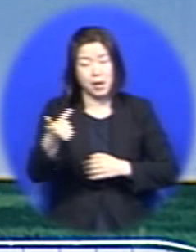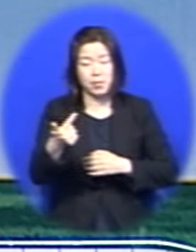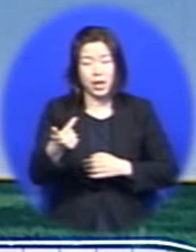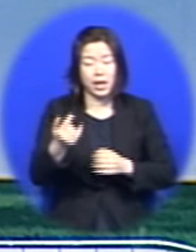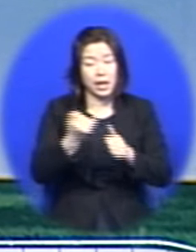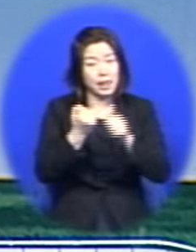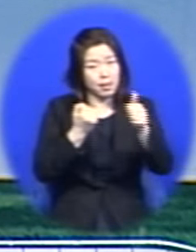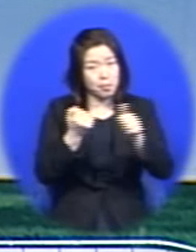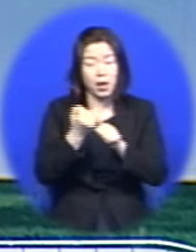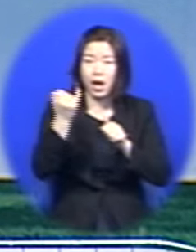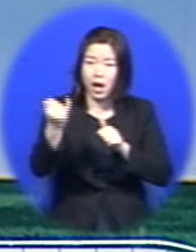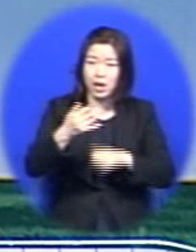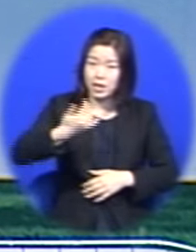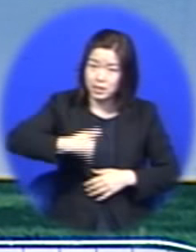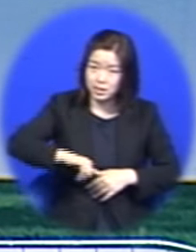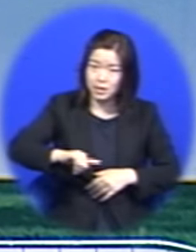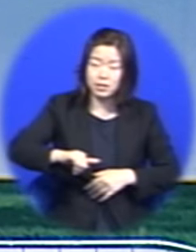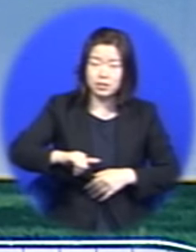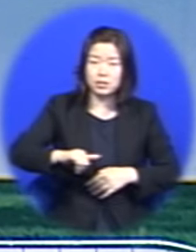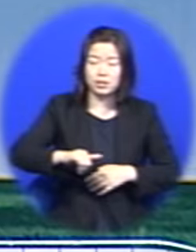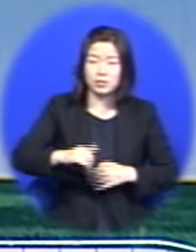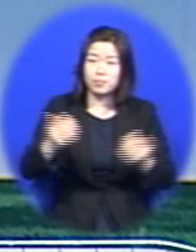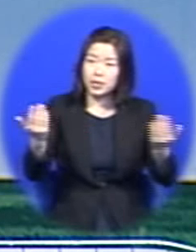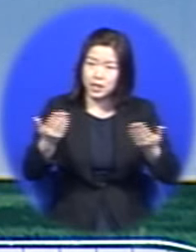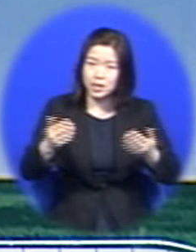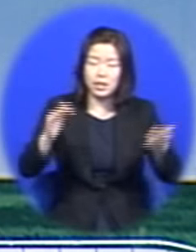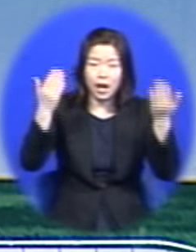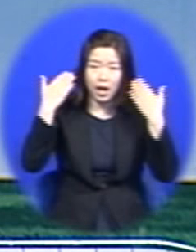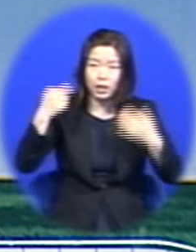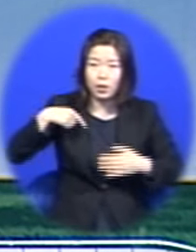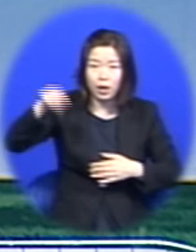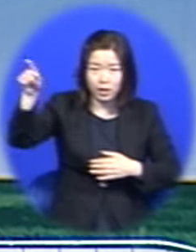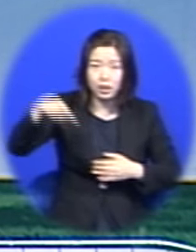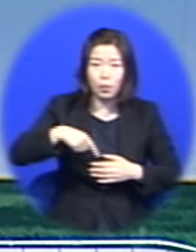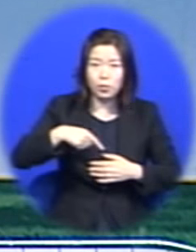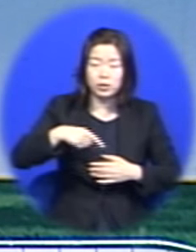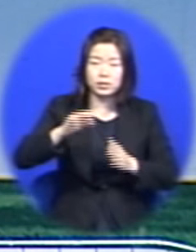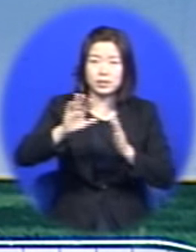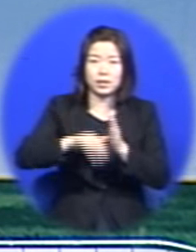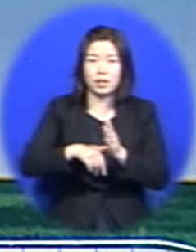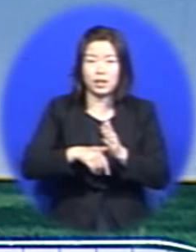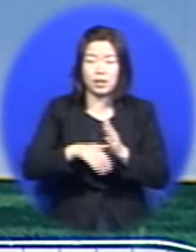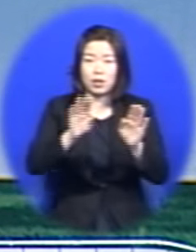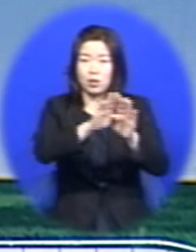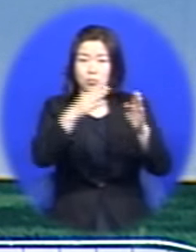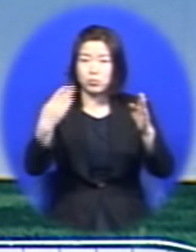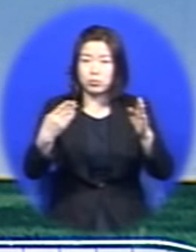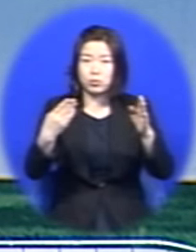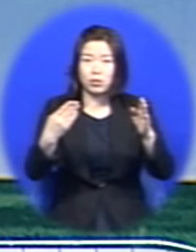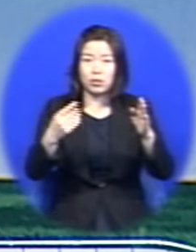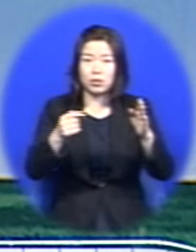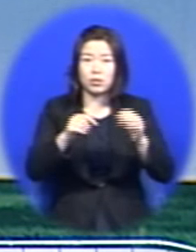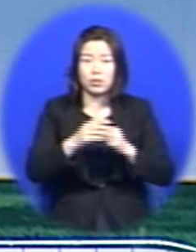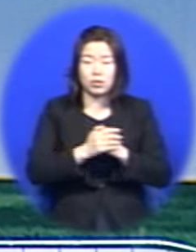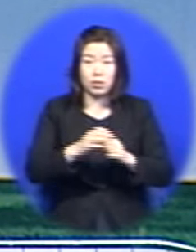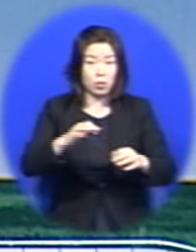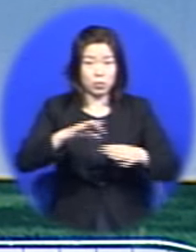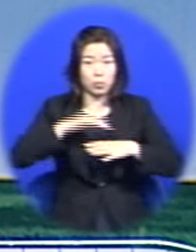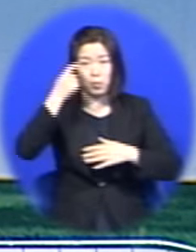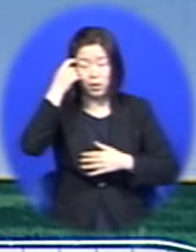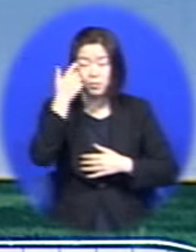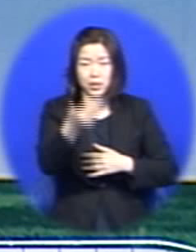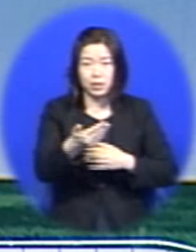아내나 또는 자녀들이 직장이나 학교 갔다가 돌아올 때 문을 열어주면서